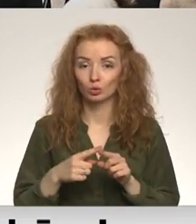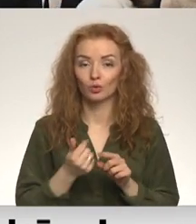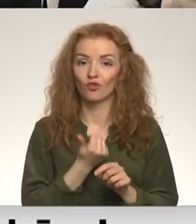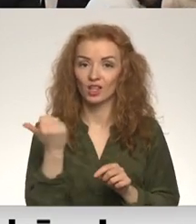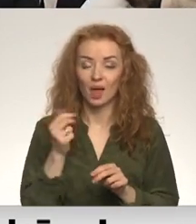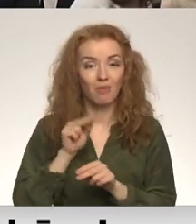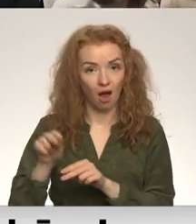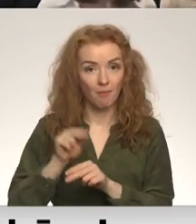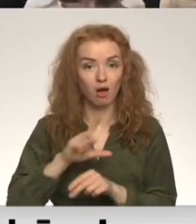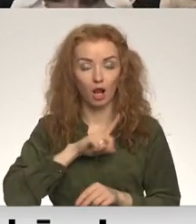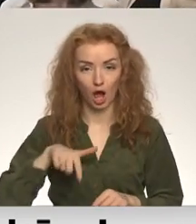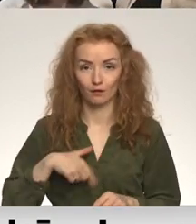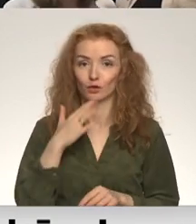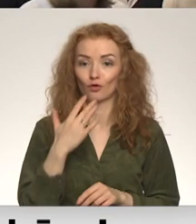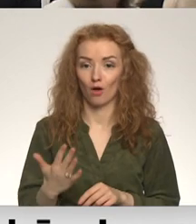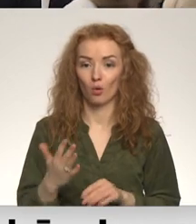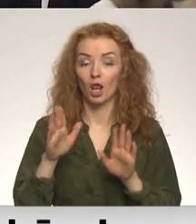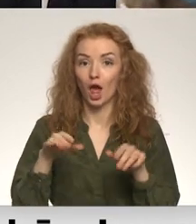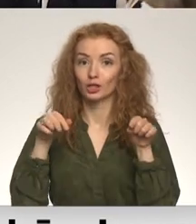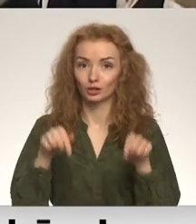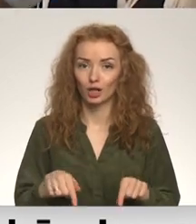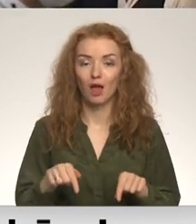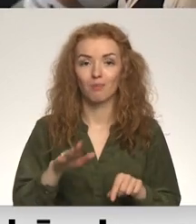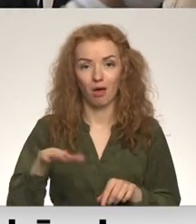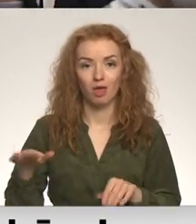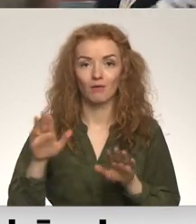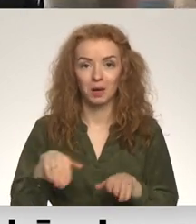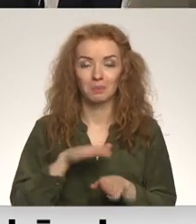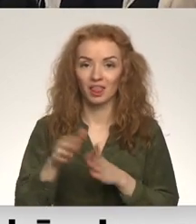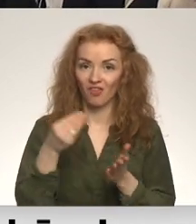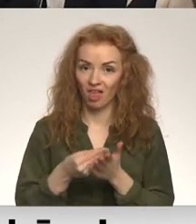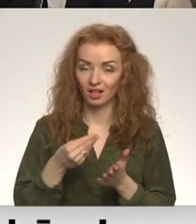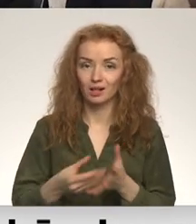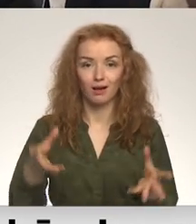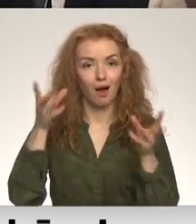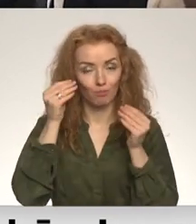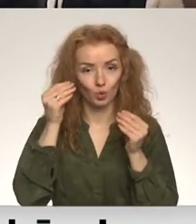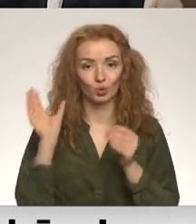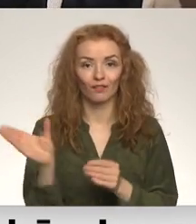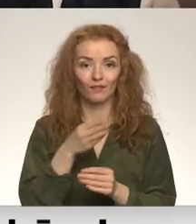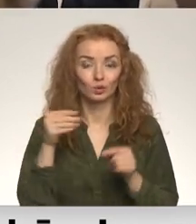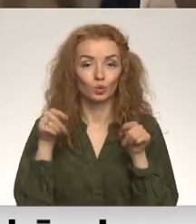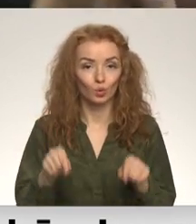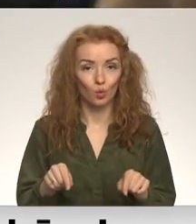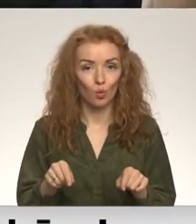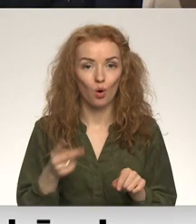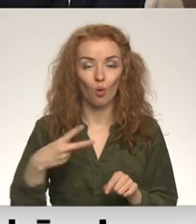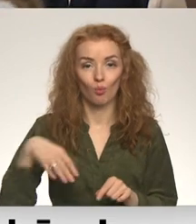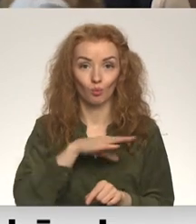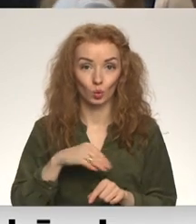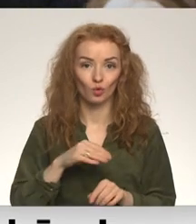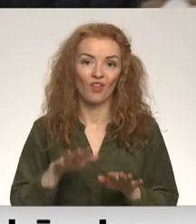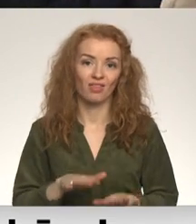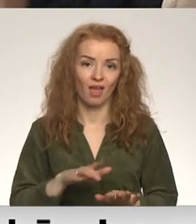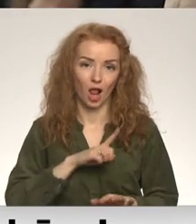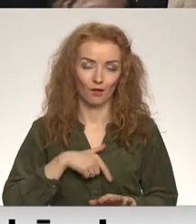jāmāc latviešu valodu ir. Lai šeit viņi varētu pilnvērtīgi apgūt visu to, ko arī mūsu bērni